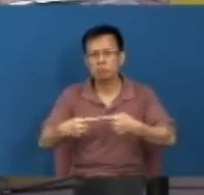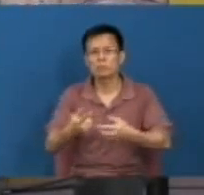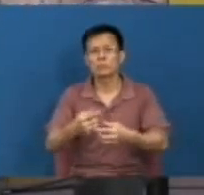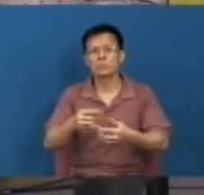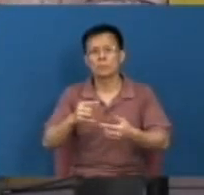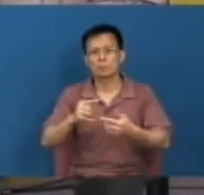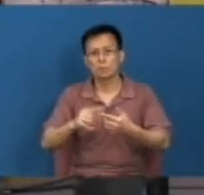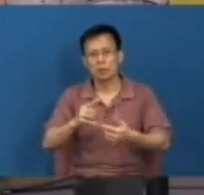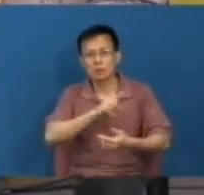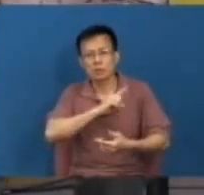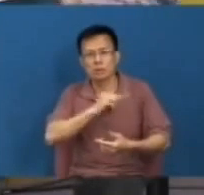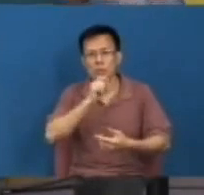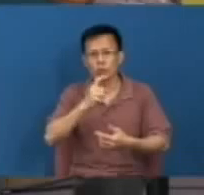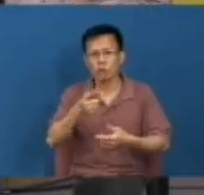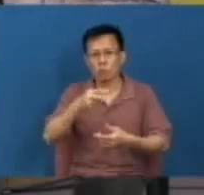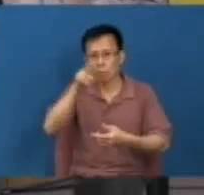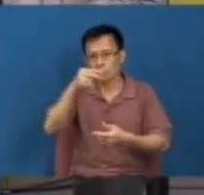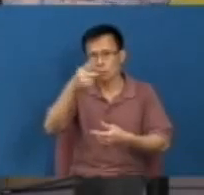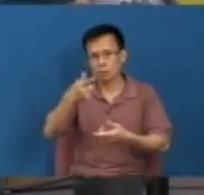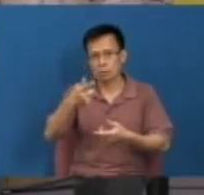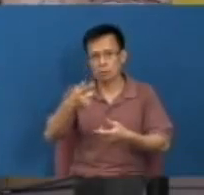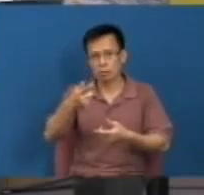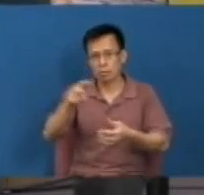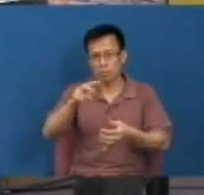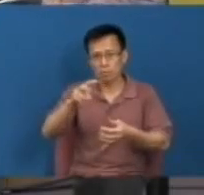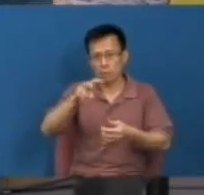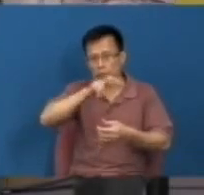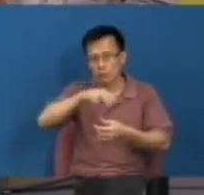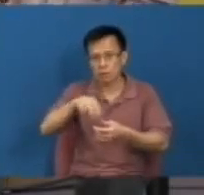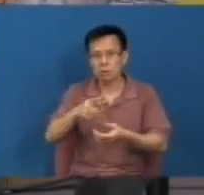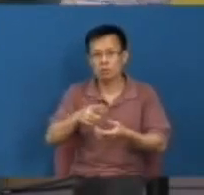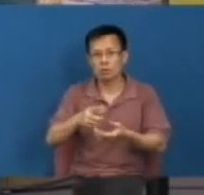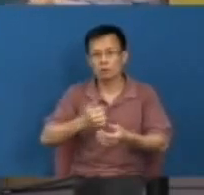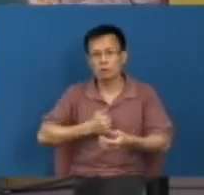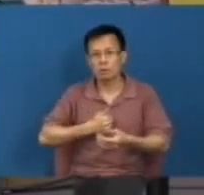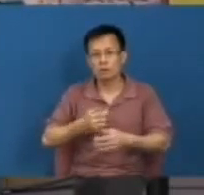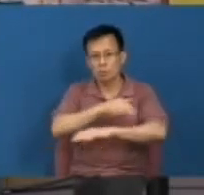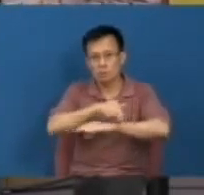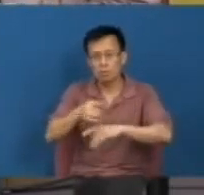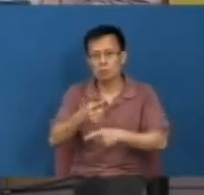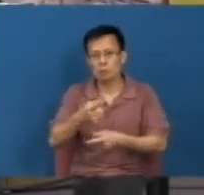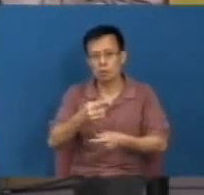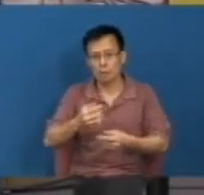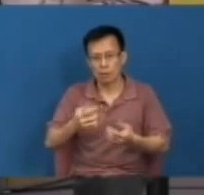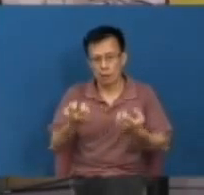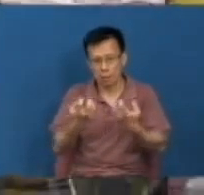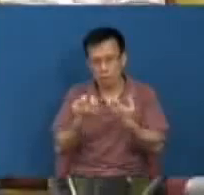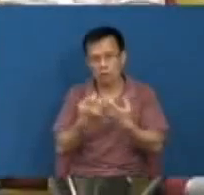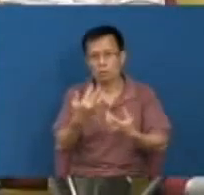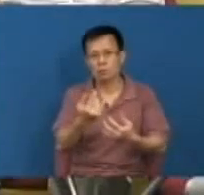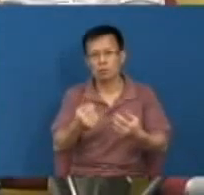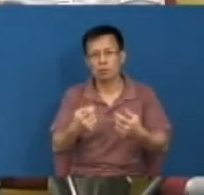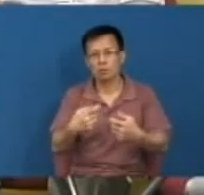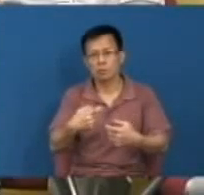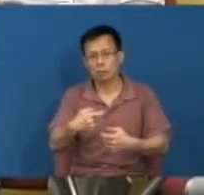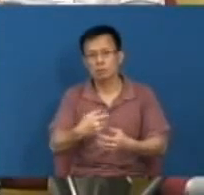你自己有冇揾呢個測量師去評價？應該值幾多錢就再同佢傾談，有冇咁嘅？ 有， 係。 咁咧就